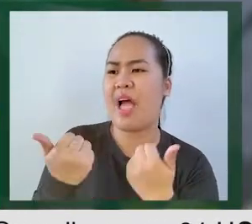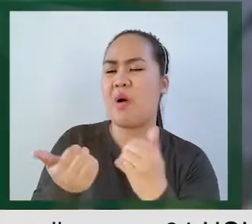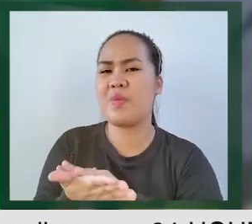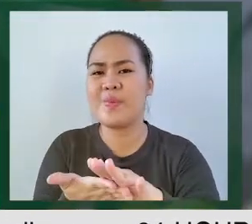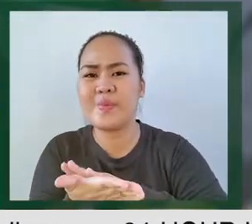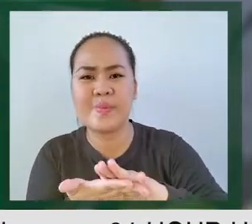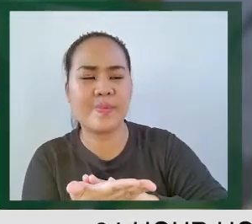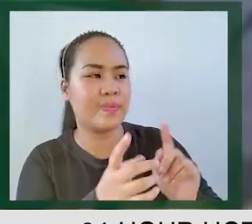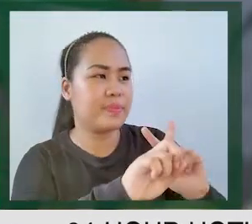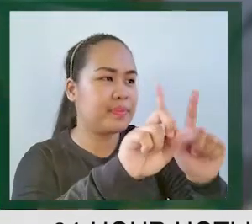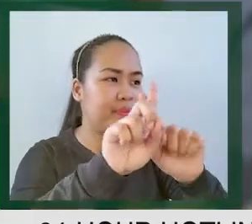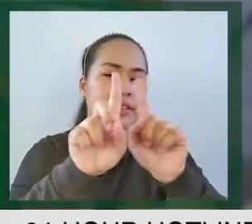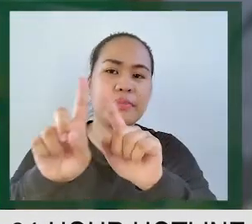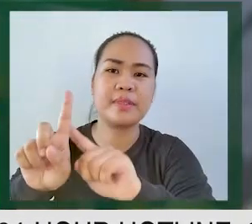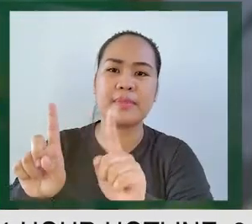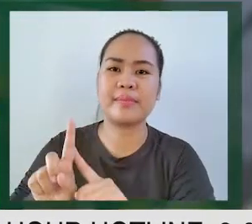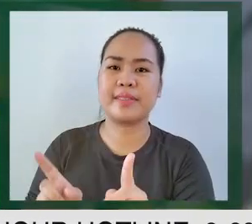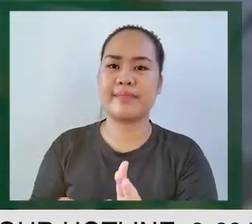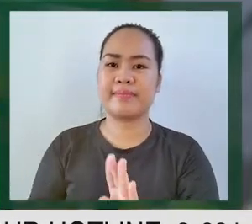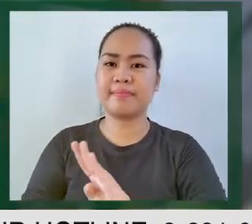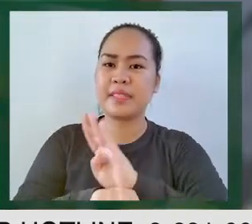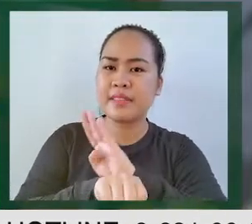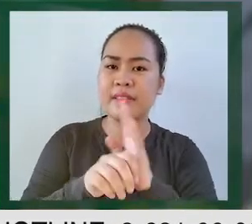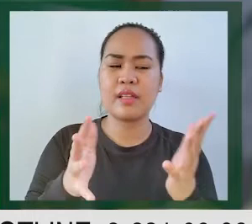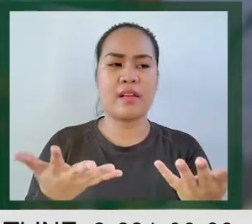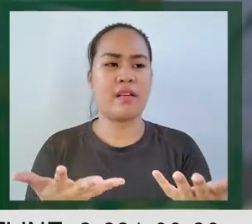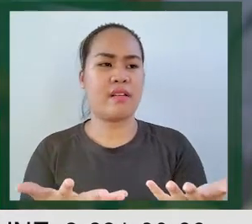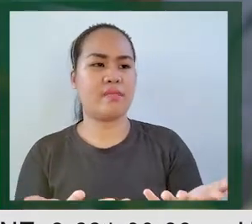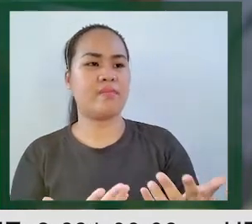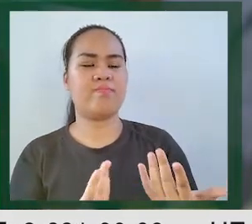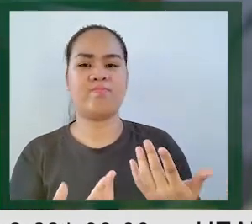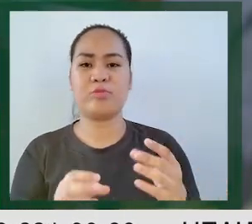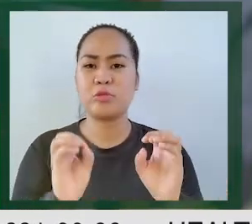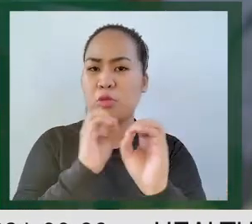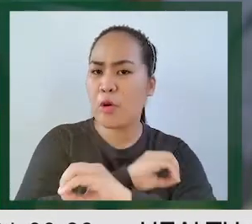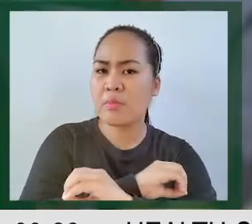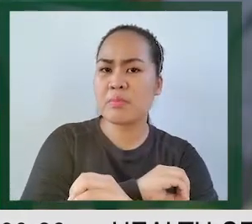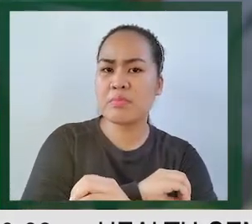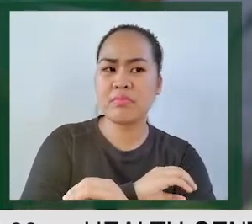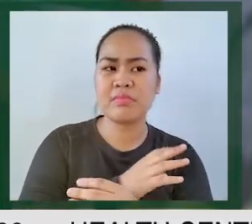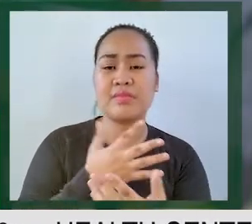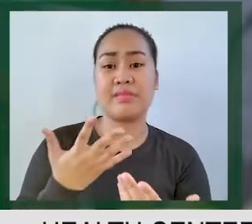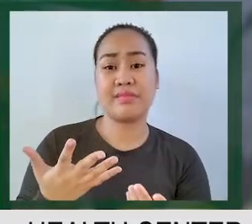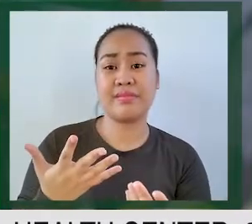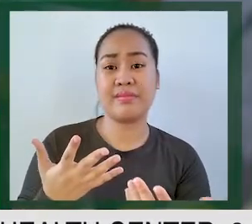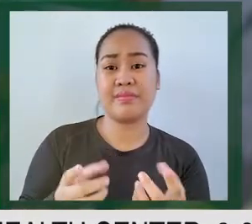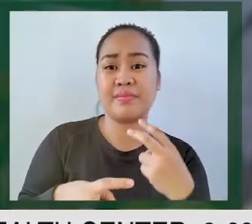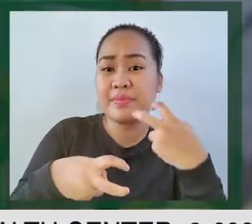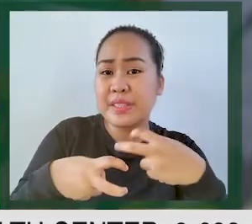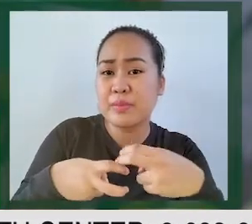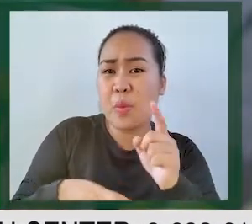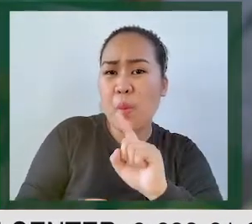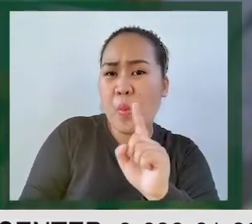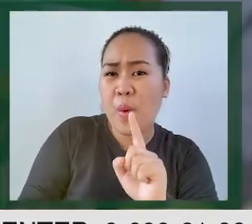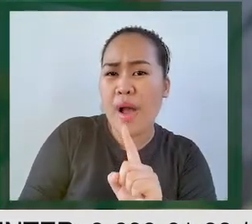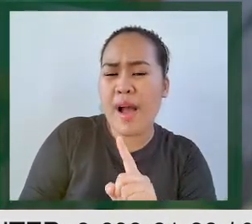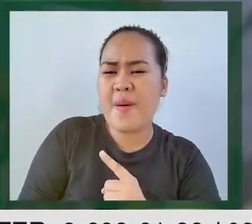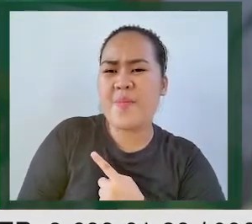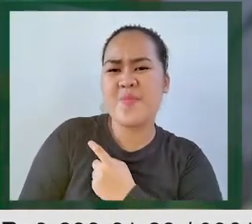kayong makuhang virus at maihatid nyo sa inyong mga tahanan. Kawawa naman po ang ating mga kasama